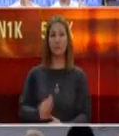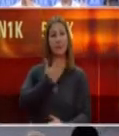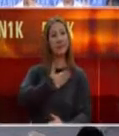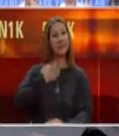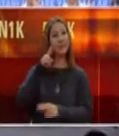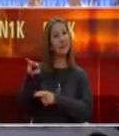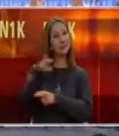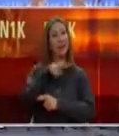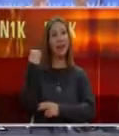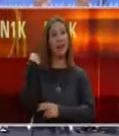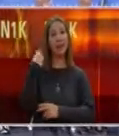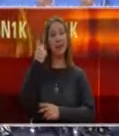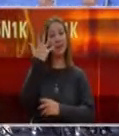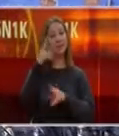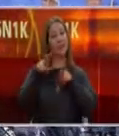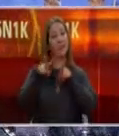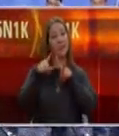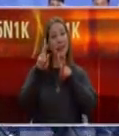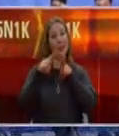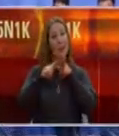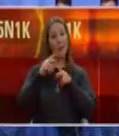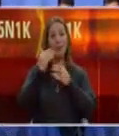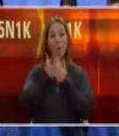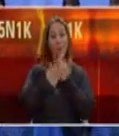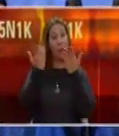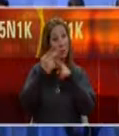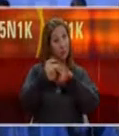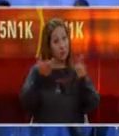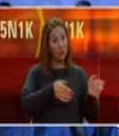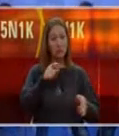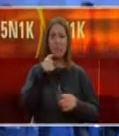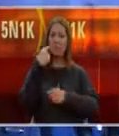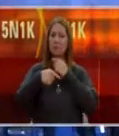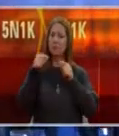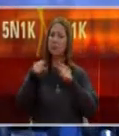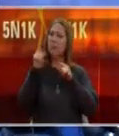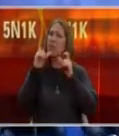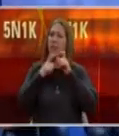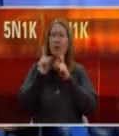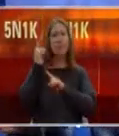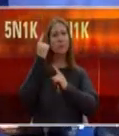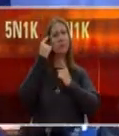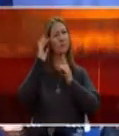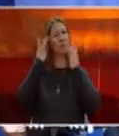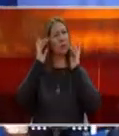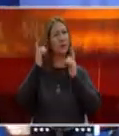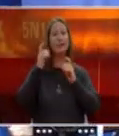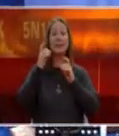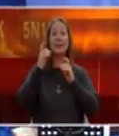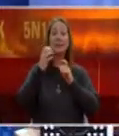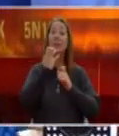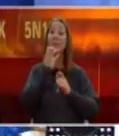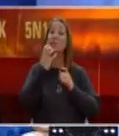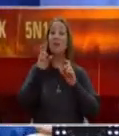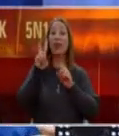Sevgili seyirciler, yeni bir 5'ine 1K programına hoş geldiniz. Senenin bu zamanları gelince artık bir geleneğe dönüştü. Sabancı Vakfı'nın